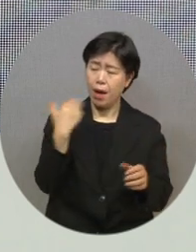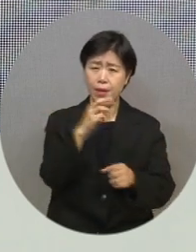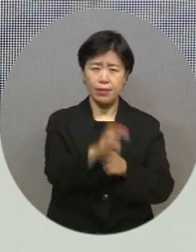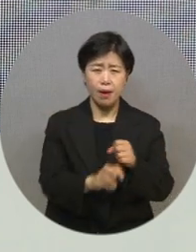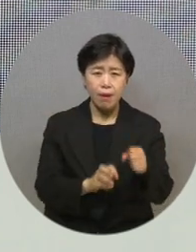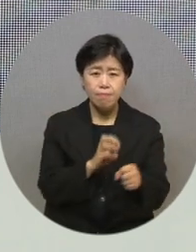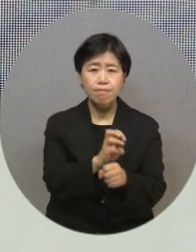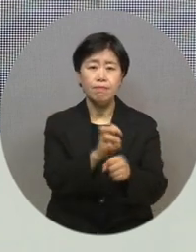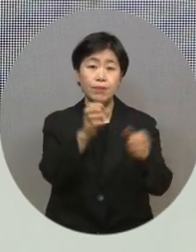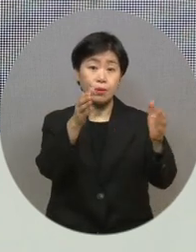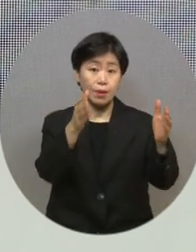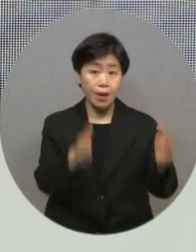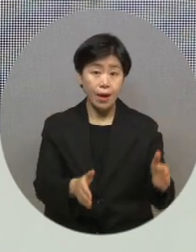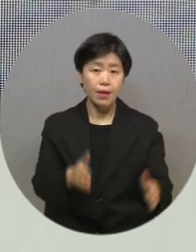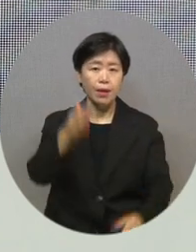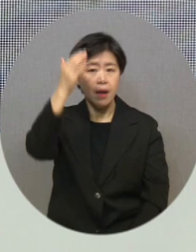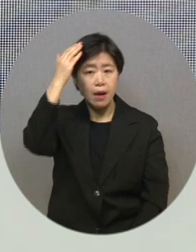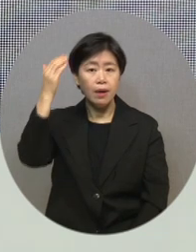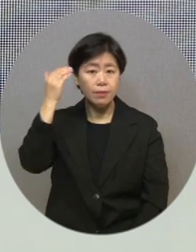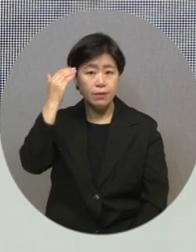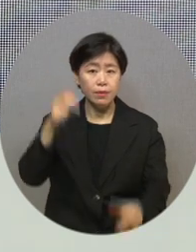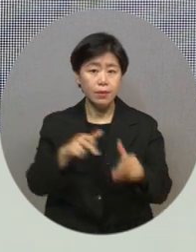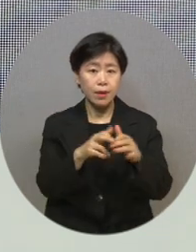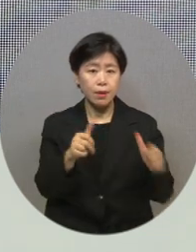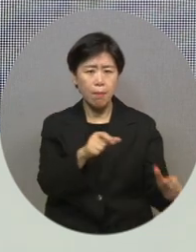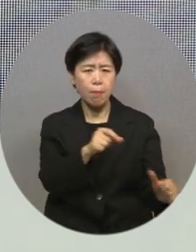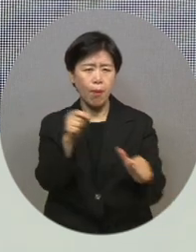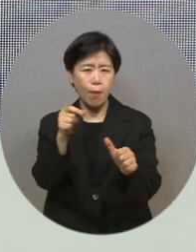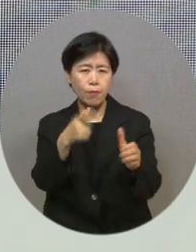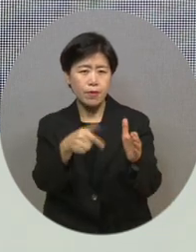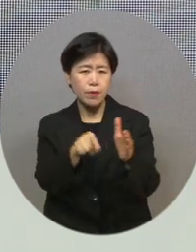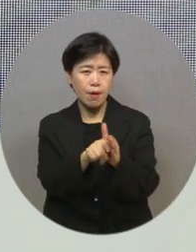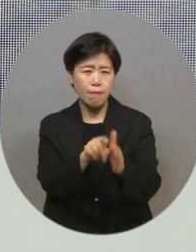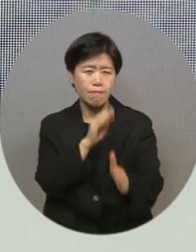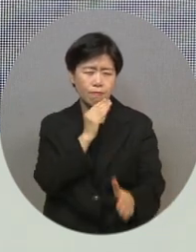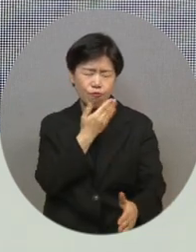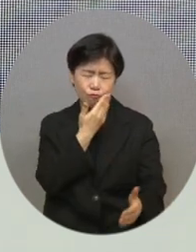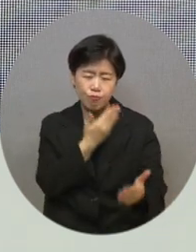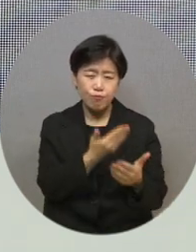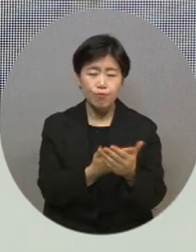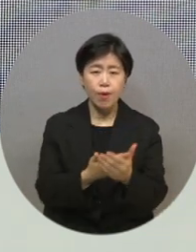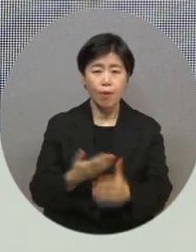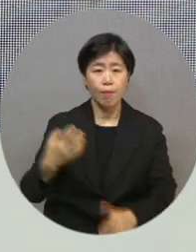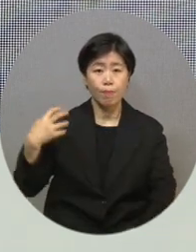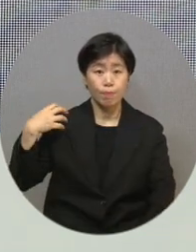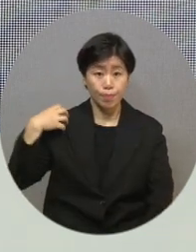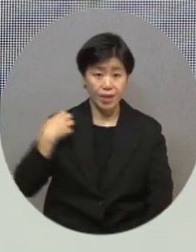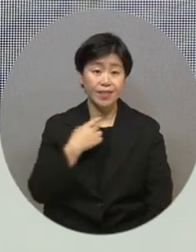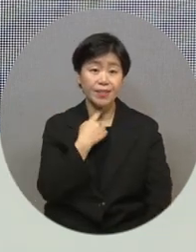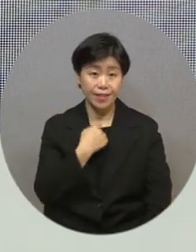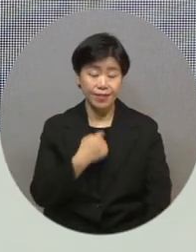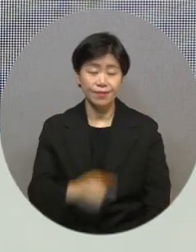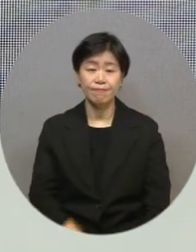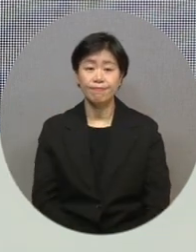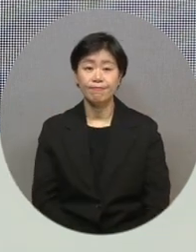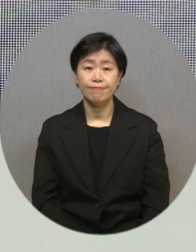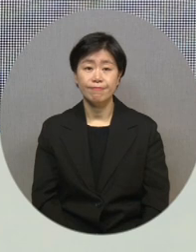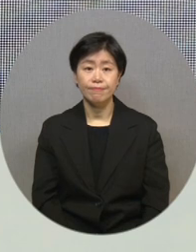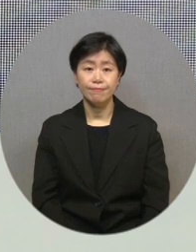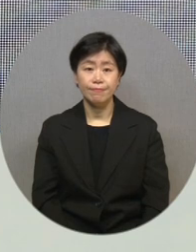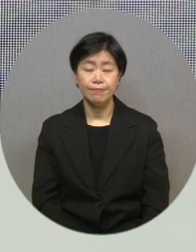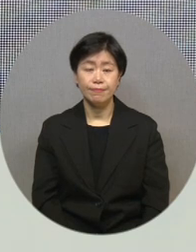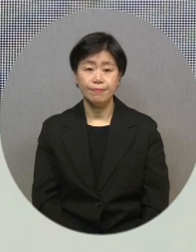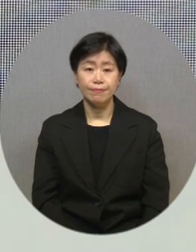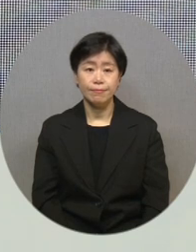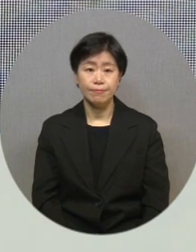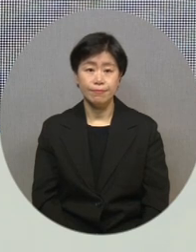30여년간 우리나라 장애인 고용의 중추적인 역할을 담당해 온 것으로 알고 있어요